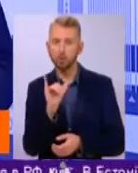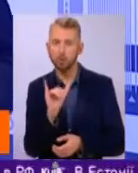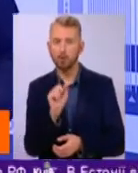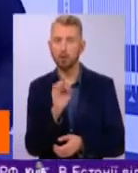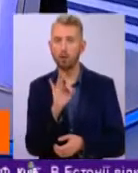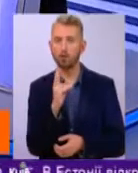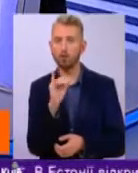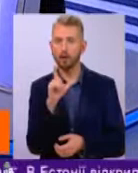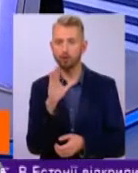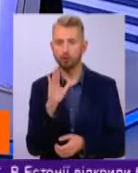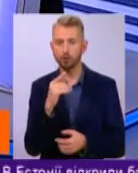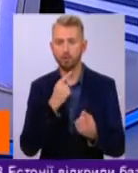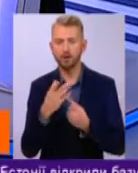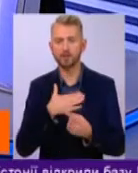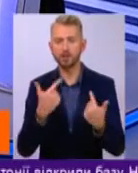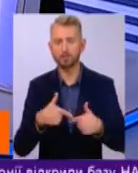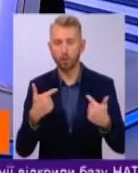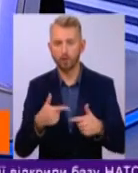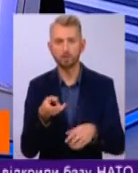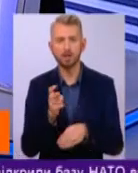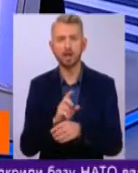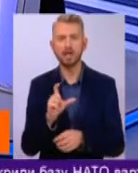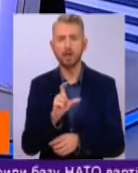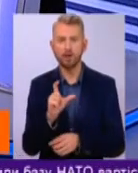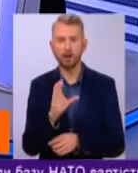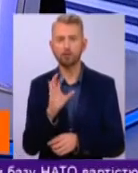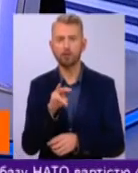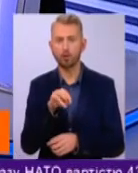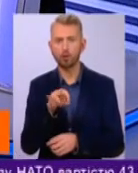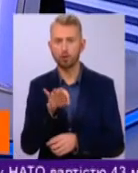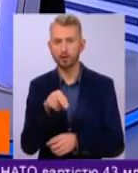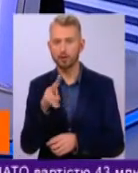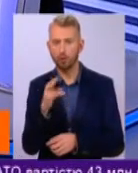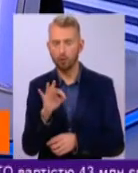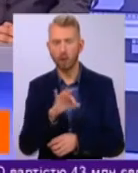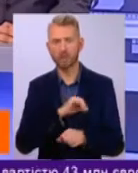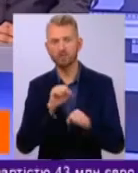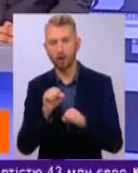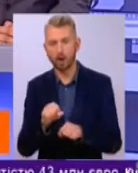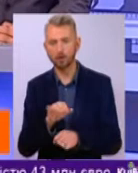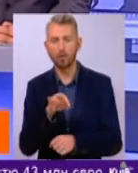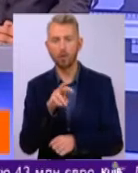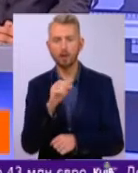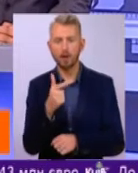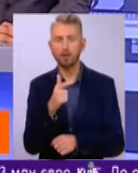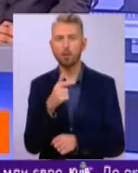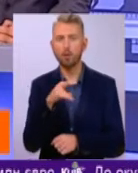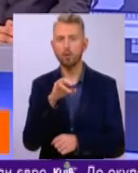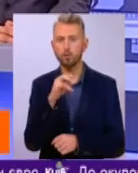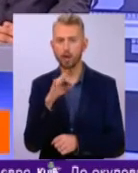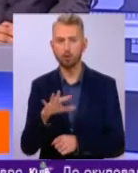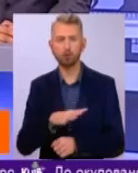із нашими сьогоднішніми гостями. До нас завітав Євген Солодко, адвокат, Олег Голубенко, колишній